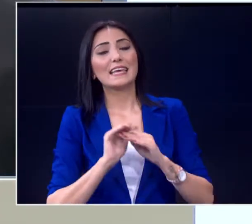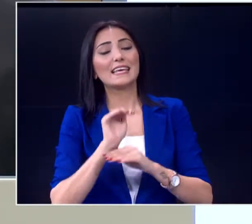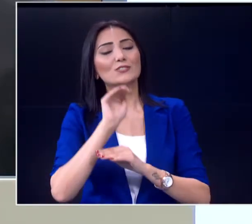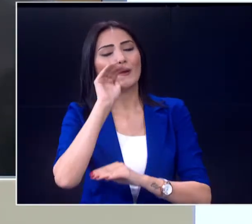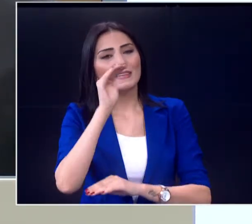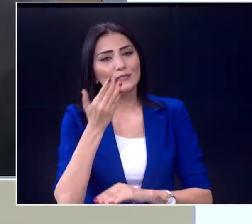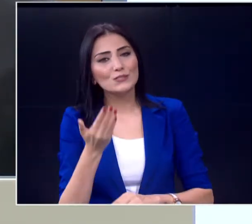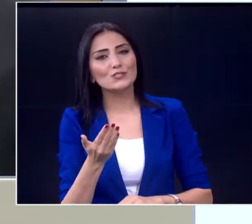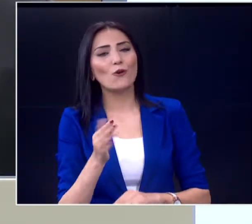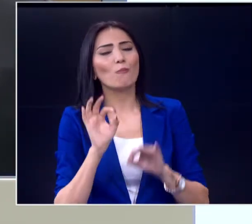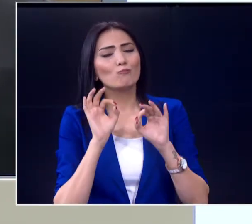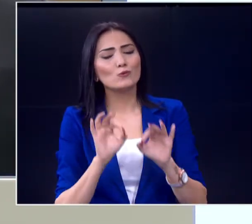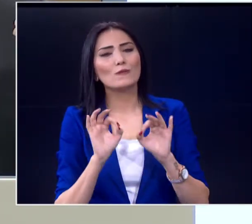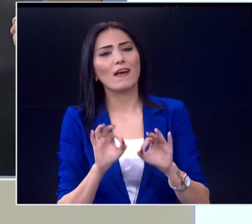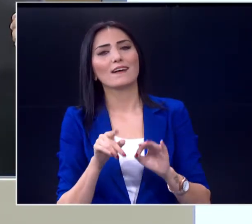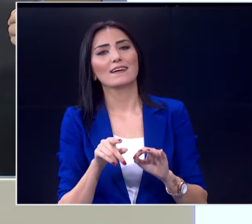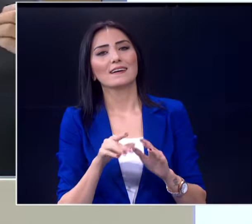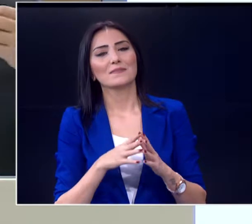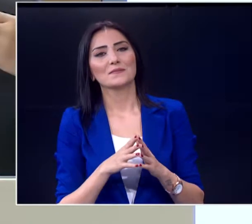Yaşadıkça mutlaka